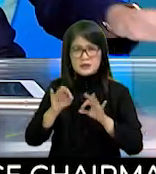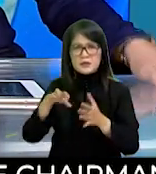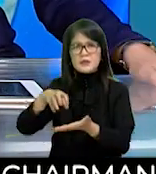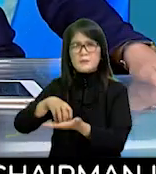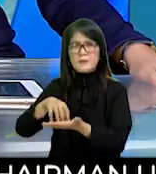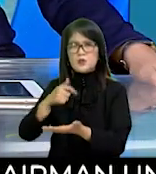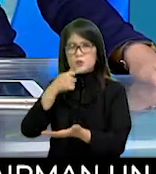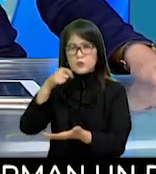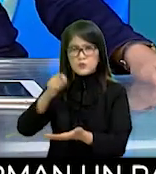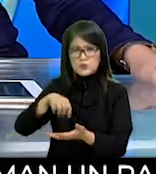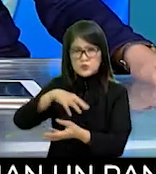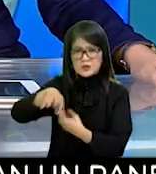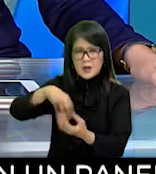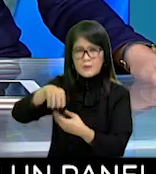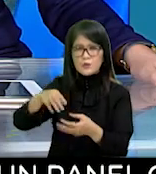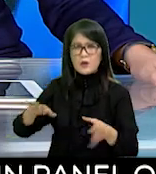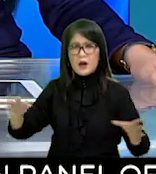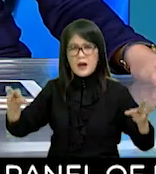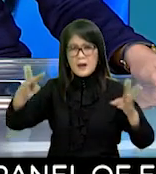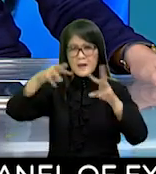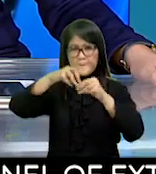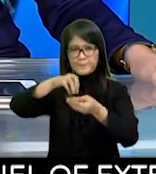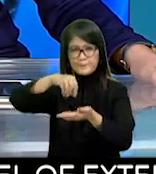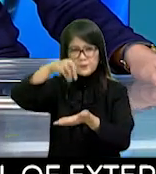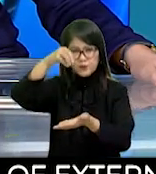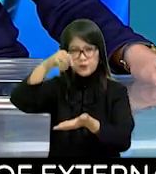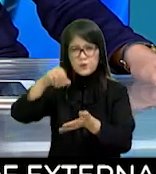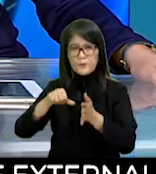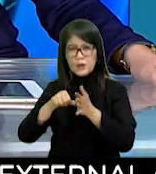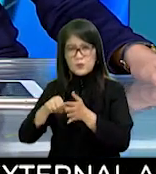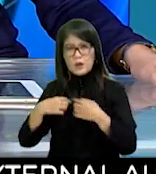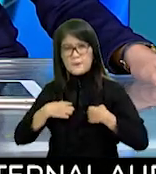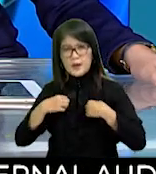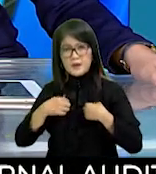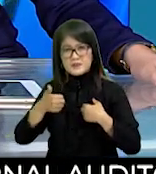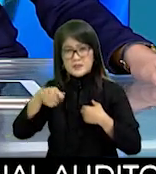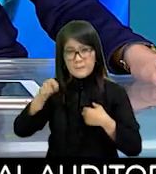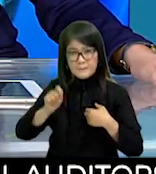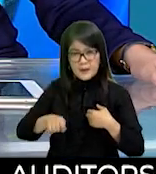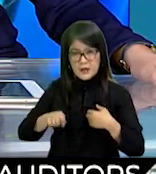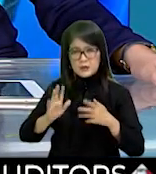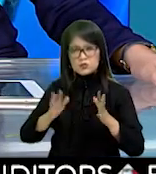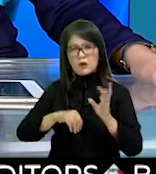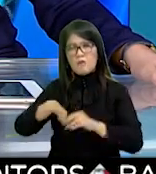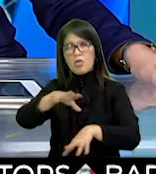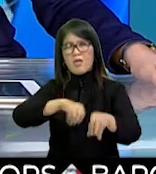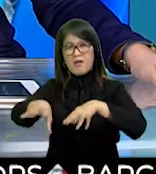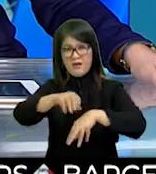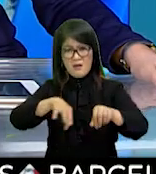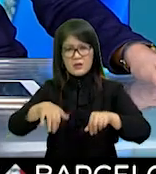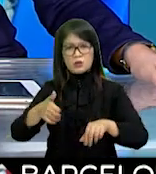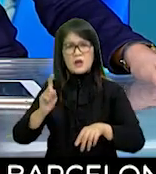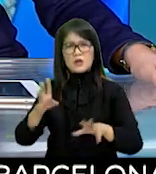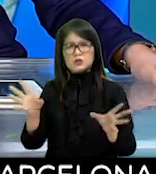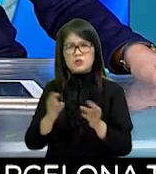karena bercampur dengan abu vulkanik. Sementara bantuan pakaian layak pakai yang dikirim oleh relawan terbengkalai karena jumlahnya yang terlalu